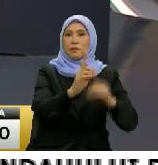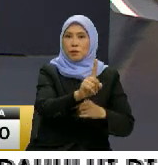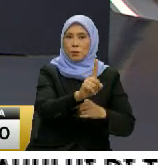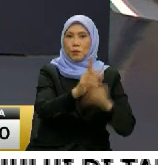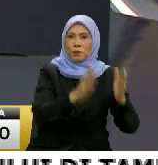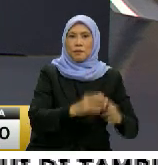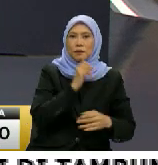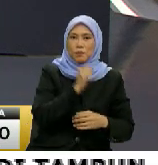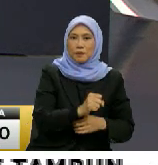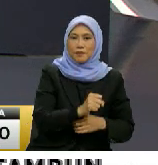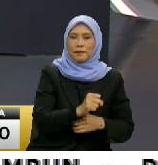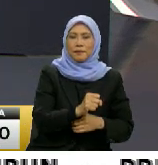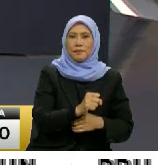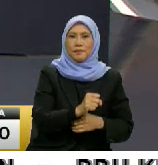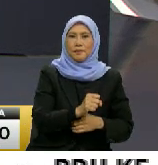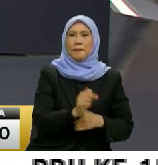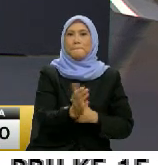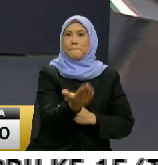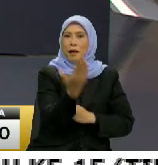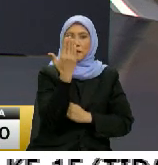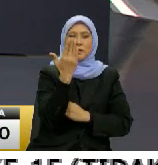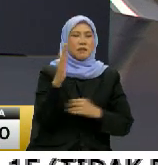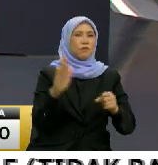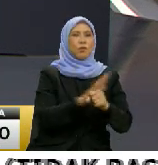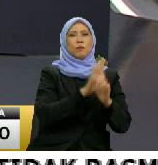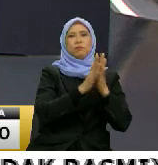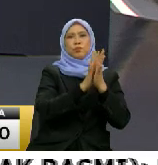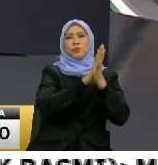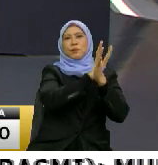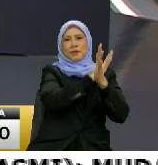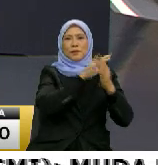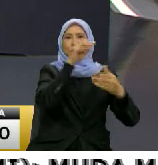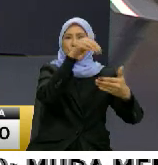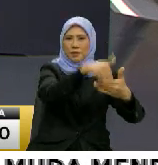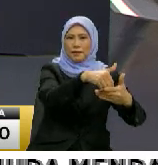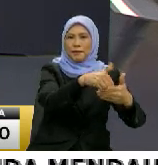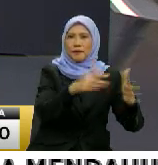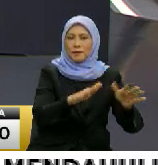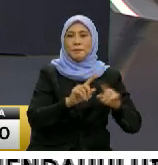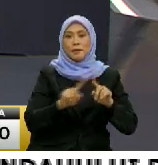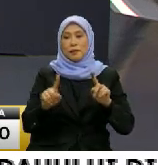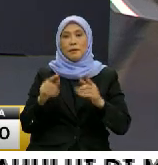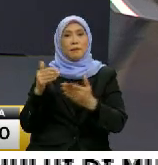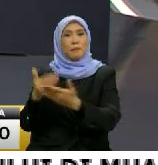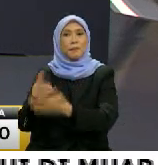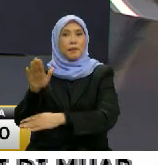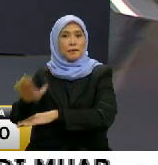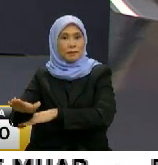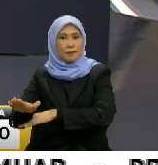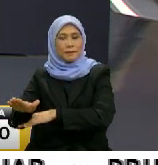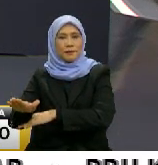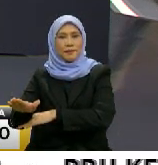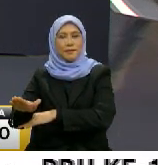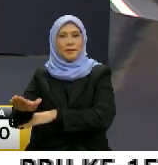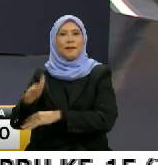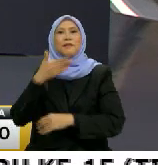warga emas, kebiasaannya pada 11 pagi sudah penuh, sudah ramai yang mengundi. Malah sehingga ke petang tadi pun